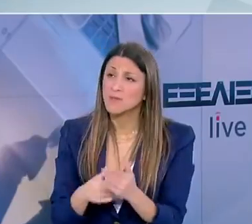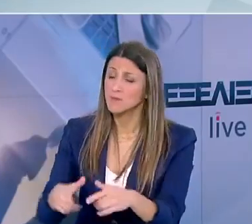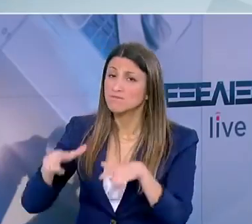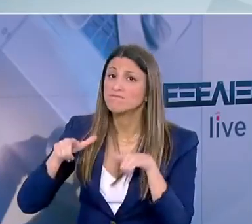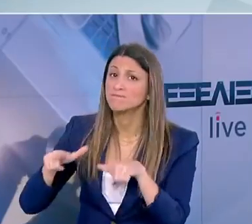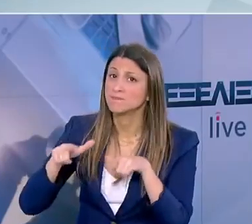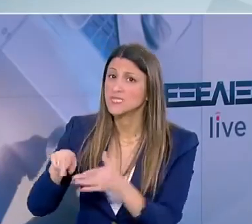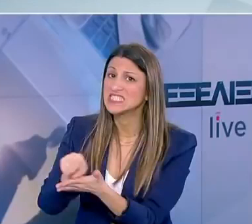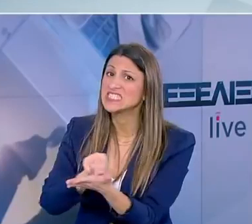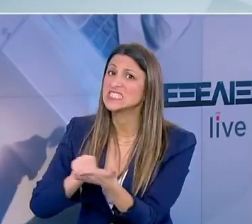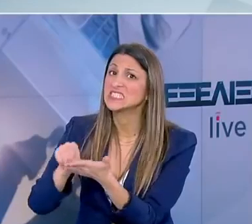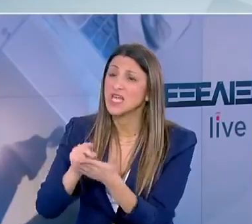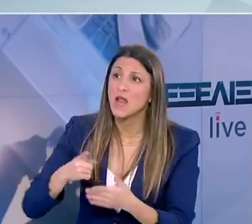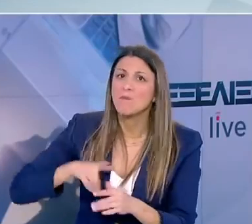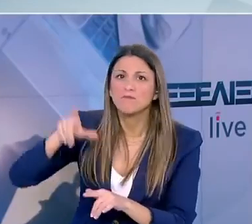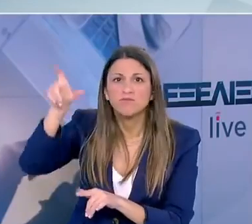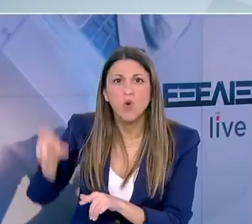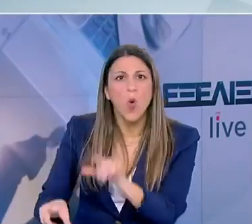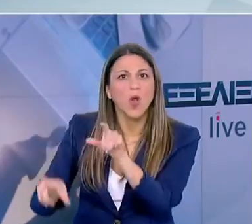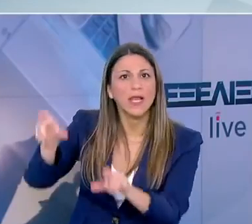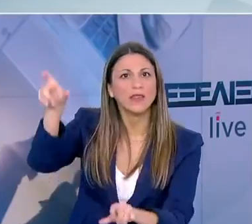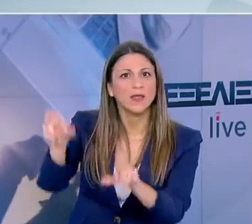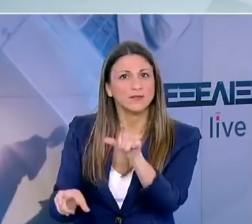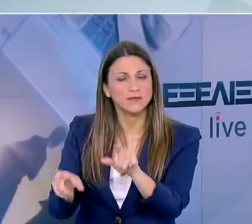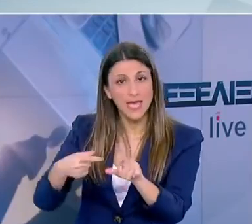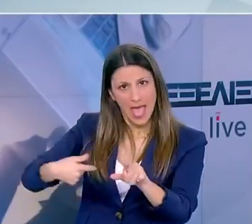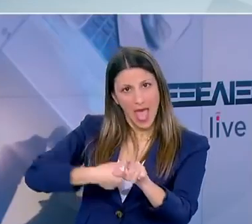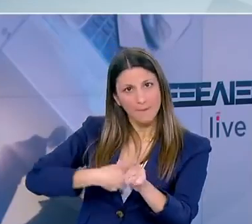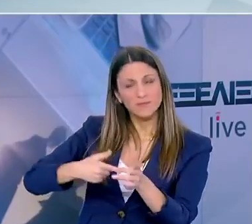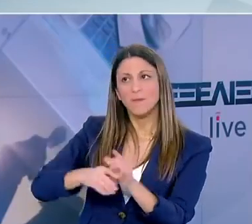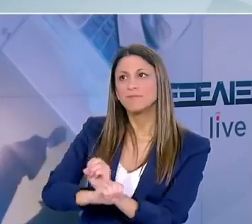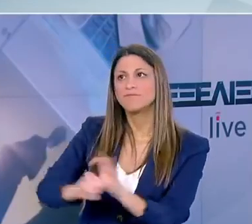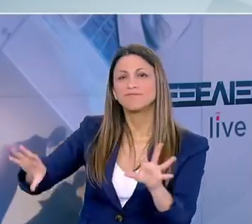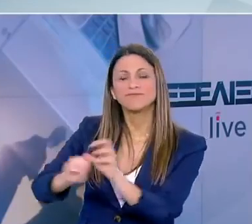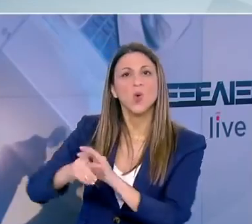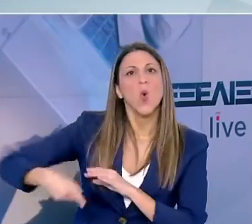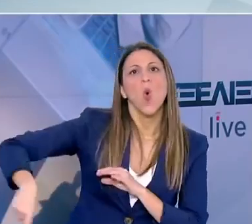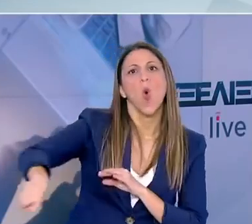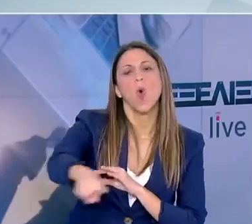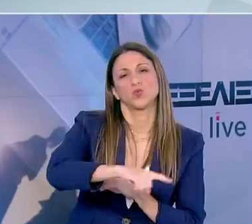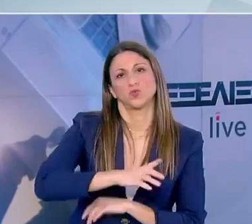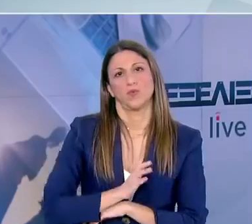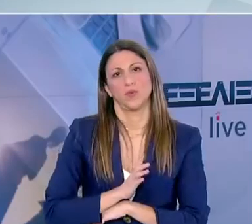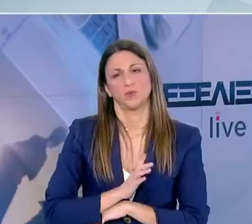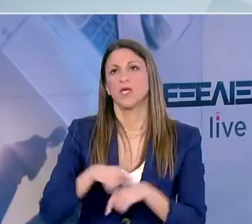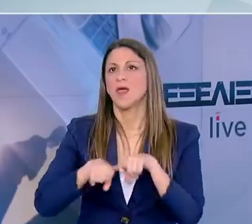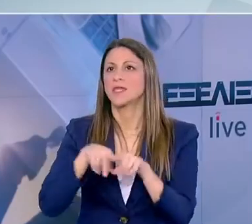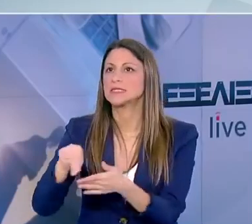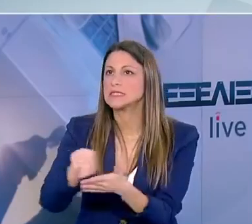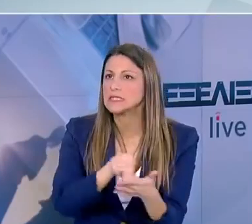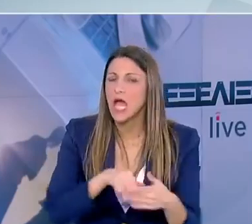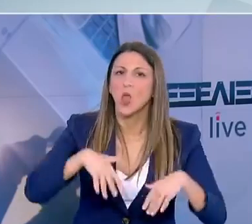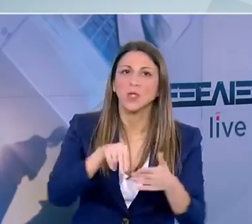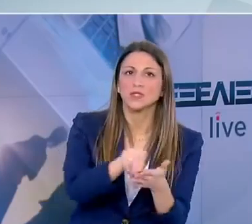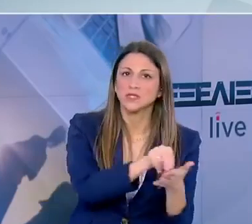των Ρωμά και οι ίδιοι πολίτες πρέπει να βοηθήσουμε στην ενημέρωση, τον έλεγχο, όταν αυτό απαιτείται, την παρακολούθηση της κατάστασης